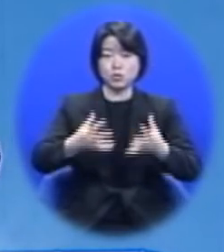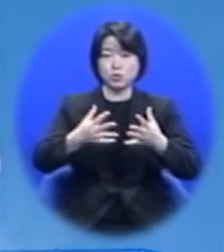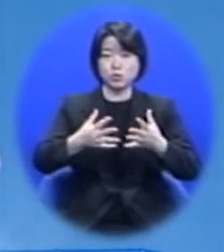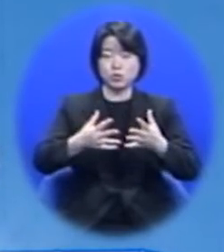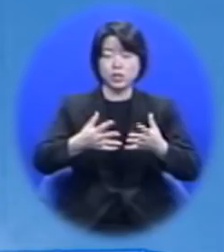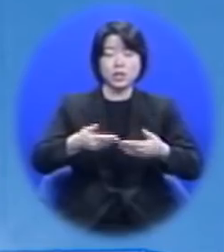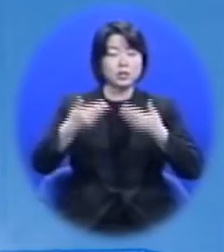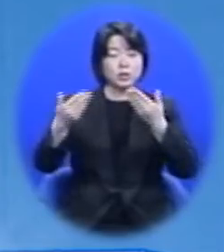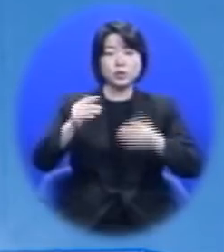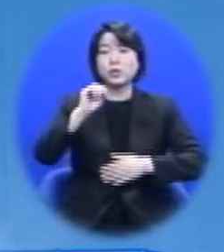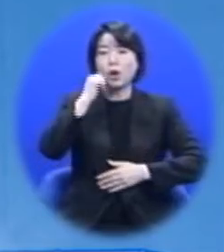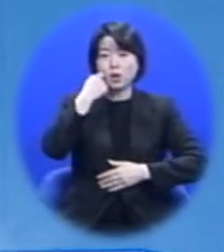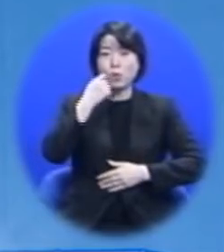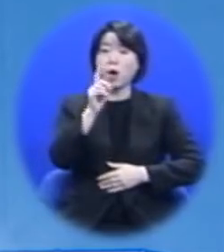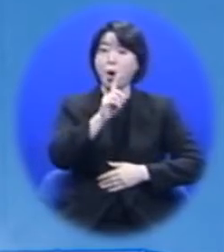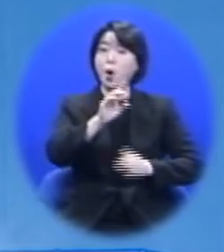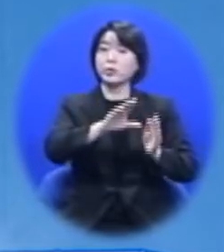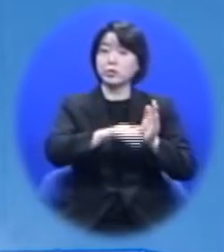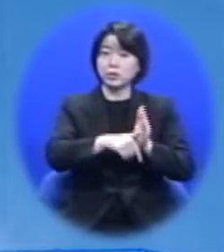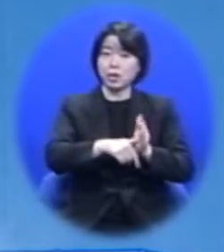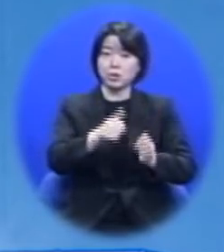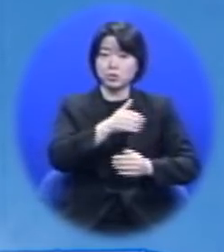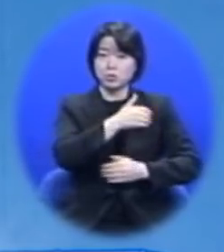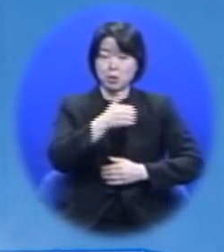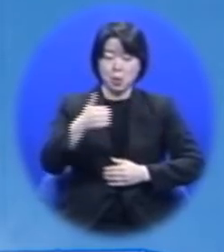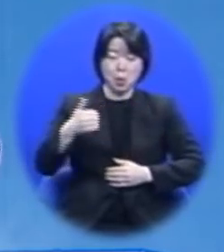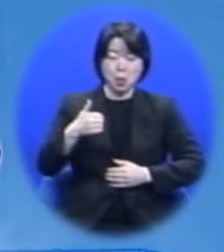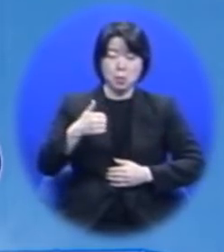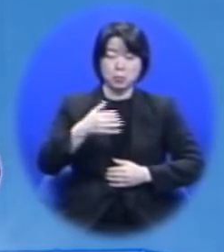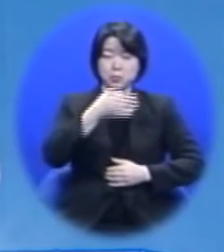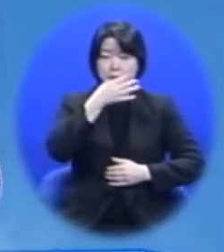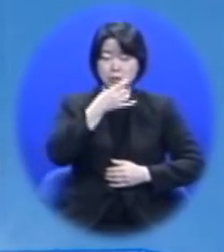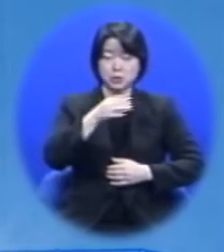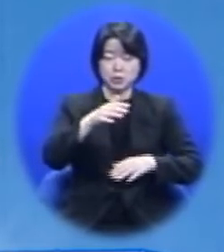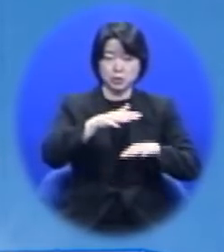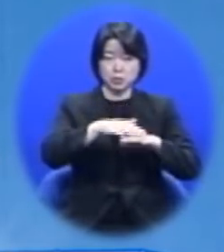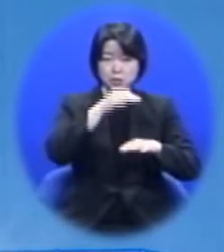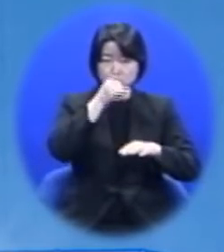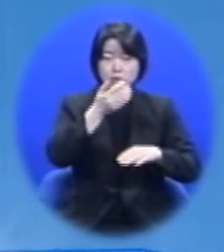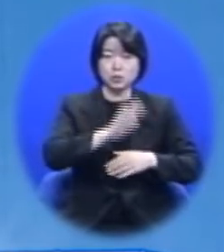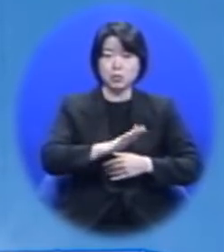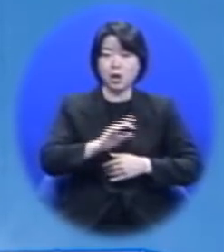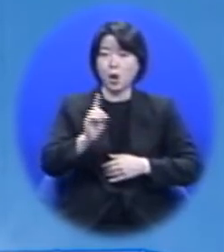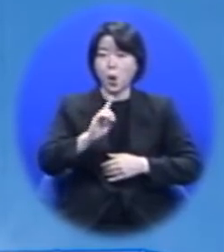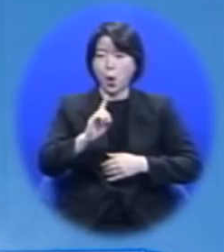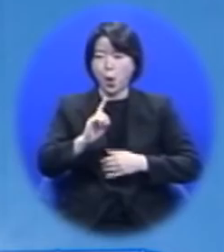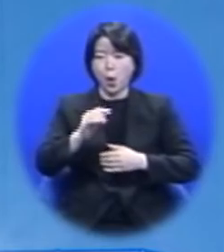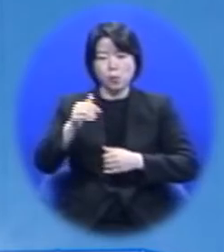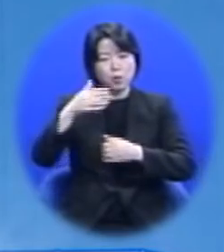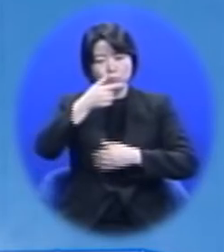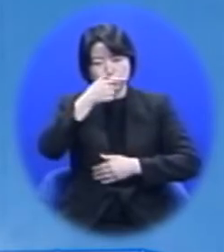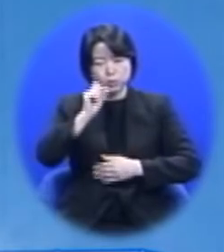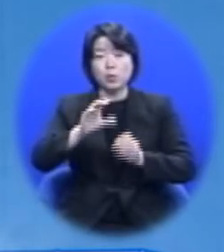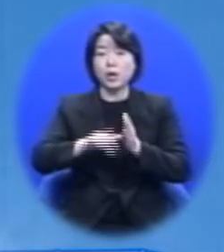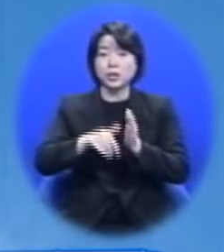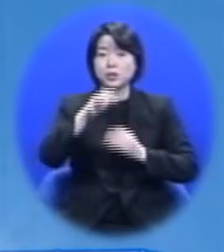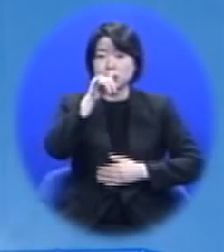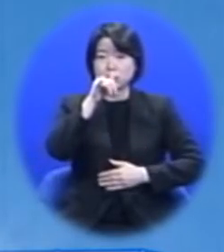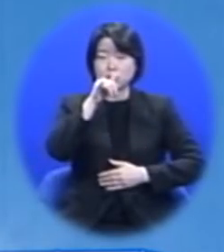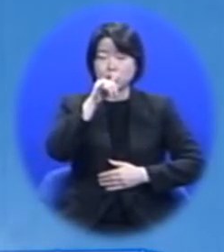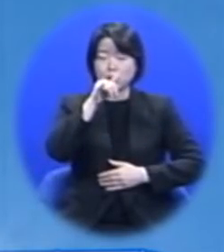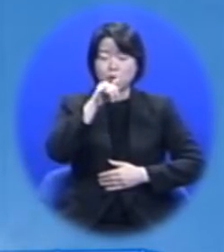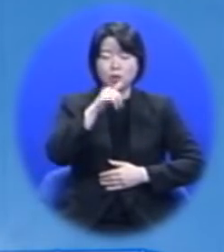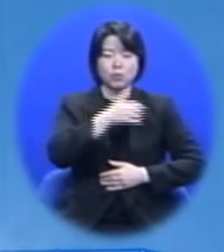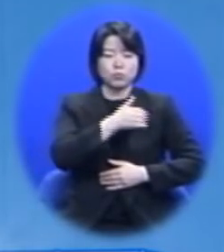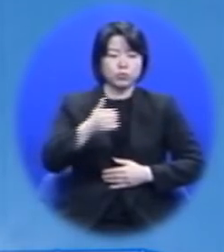해는 풍년이고 어느 해는 흉년이죠. 풍년에는 추수감사주의를 지킬 수 있지만 흉년에는 주의를